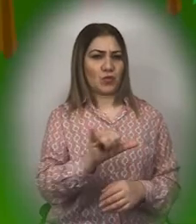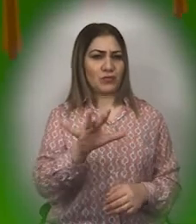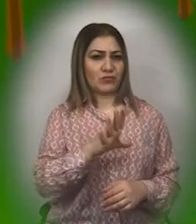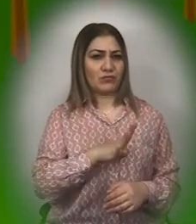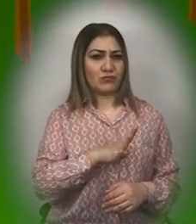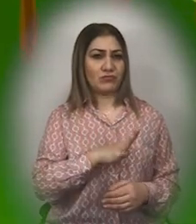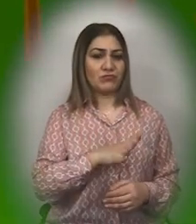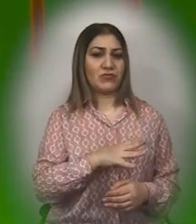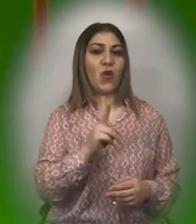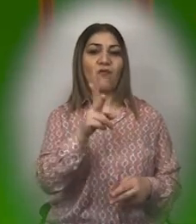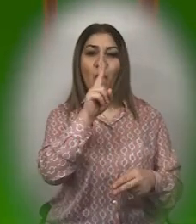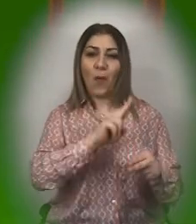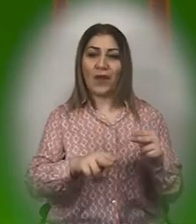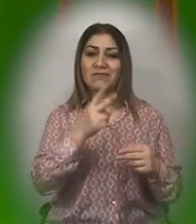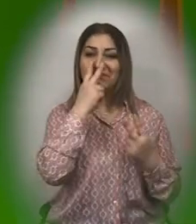կողմից։